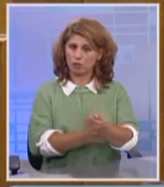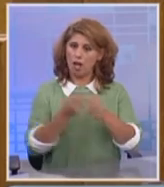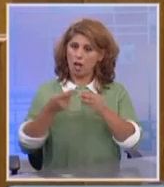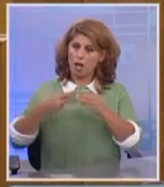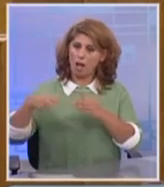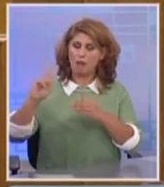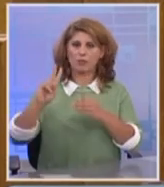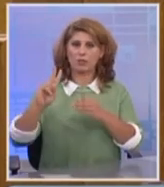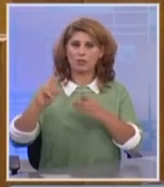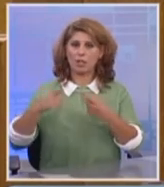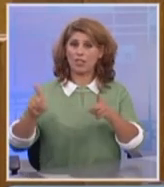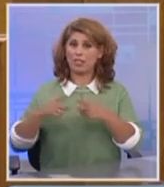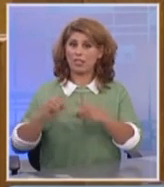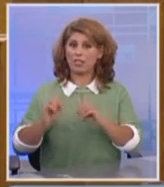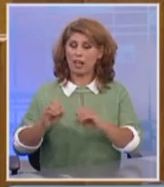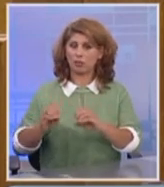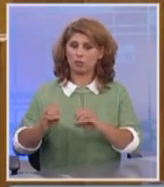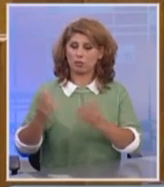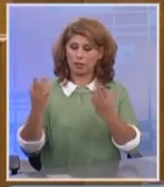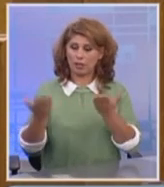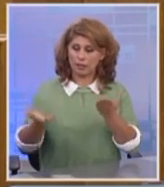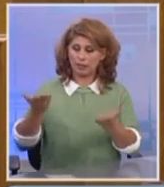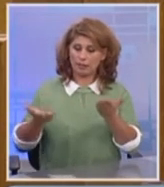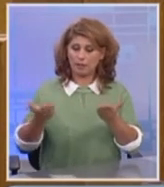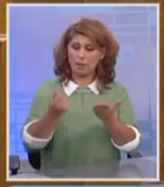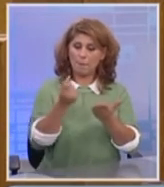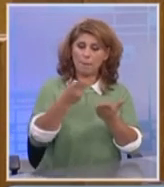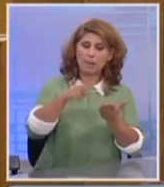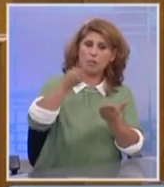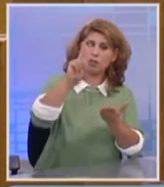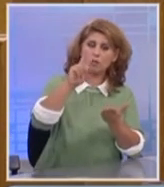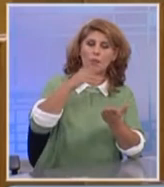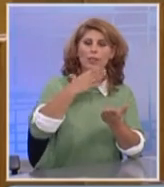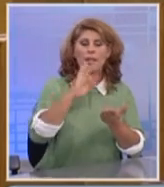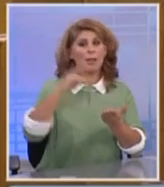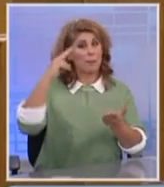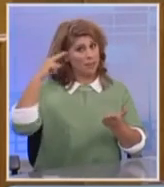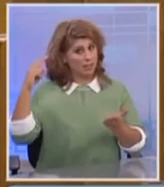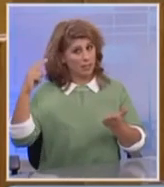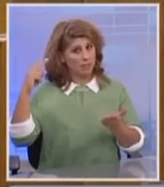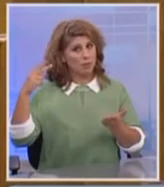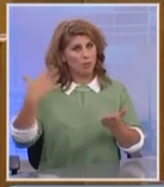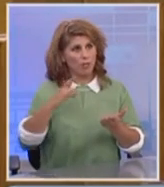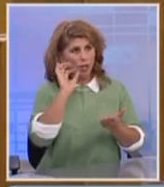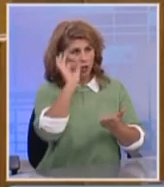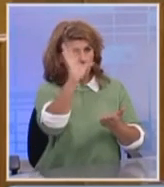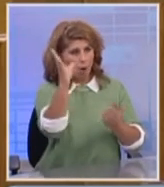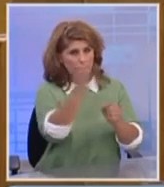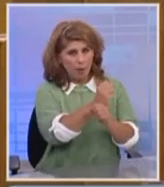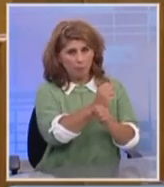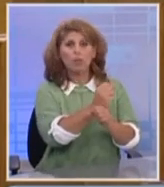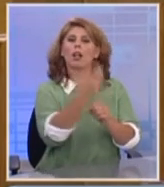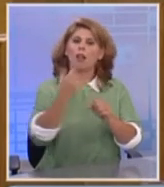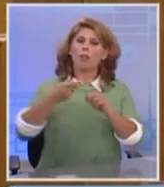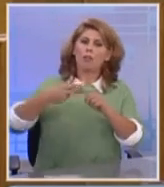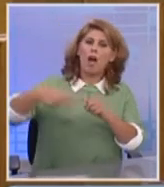αύξησης διδάκτρων κατά αντιστοιχεία με τον πληθωρισμό. Τα ιδρύματα που θα πιάνουν τους στόχους θα μπορούν να